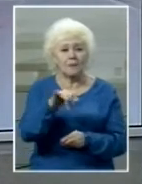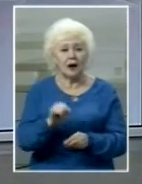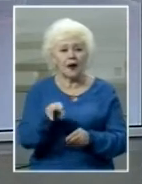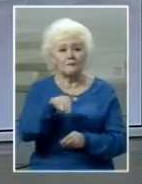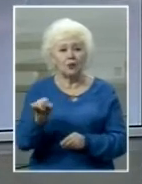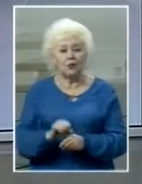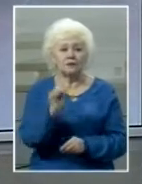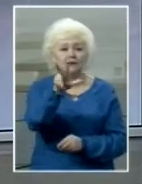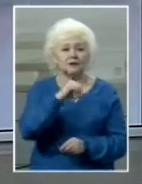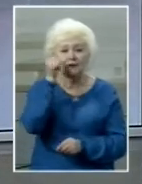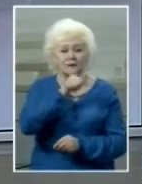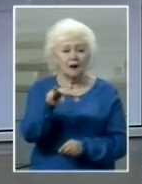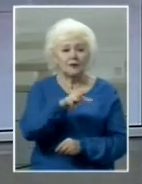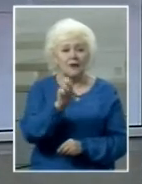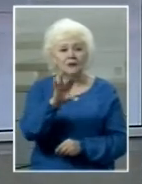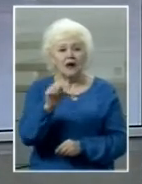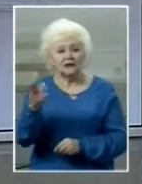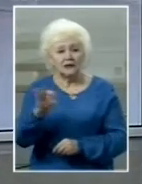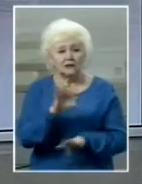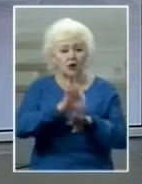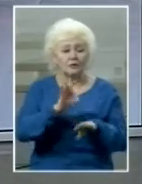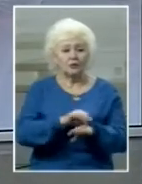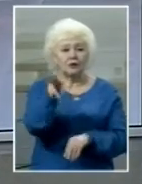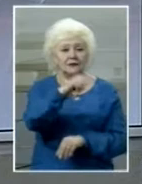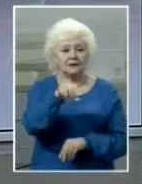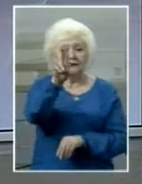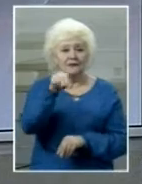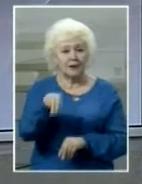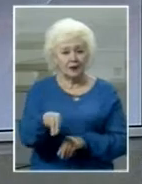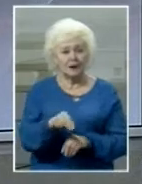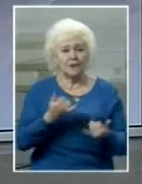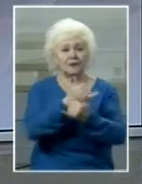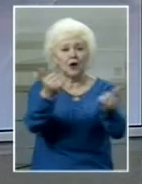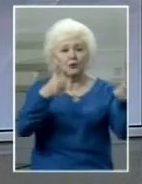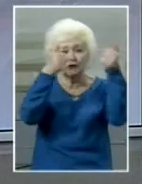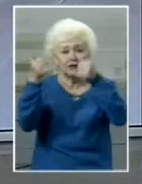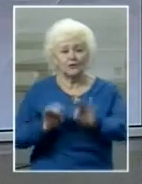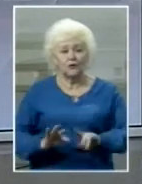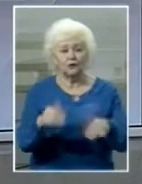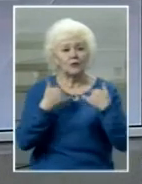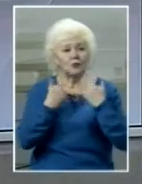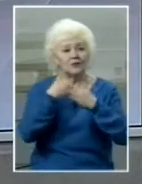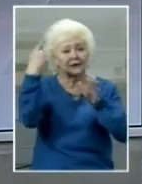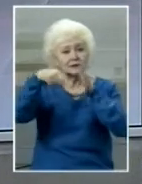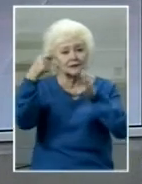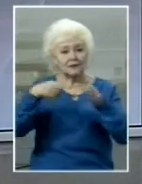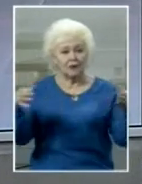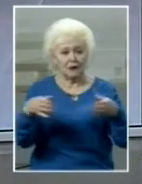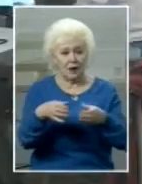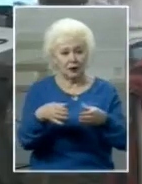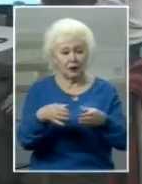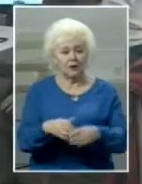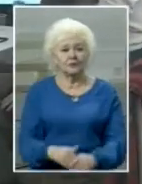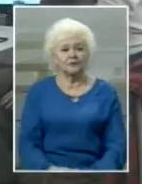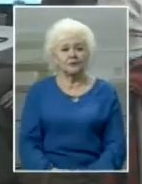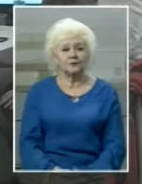для 13-річної Марини Браницької, хворої на ДЦП. На благодійній фотосесії побувала наша знімальна група.